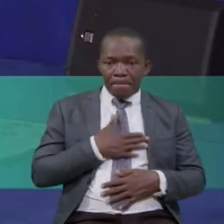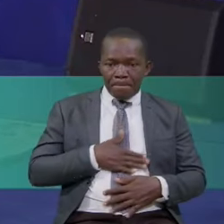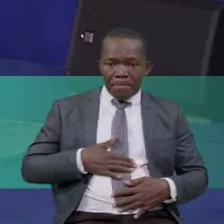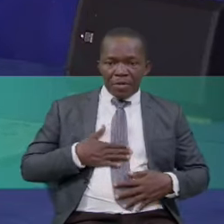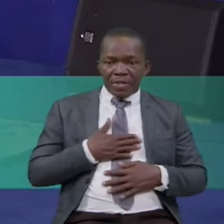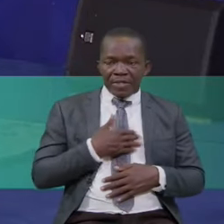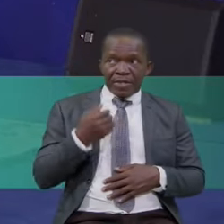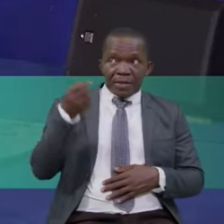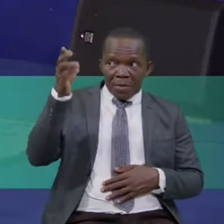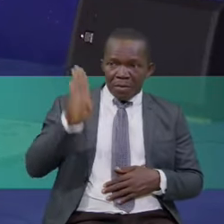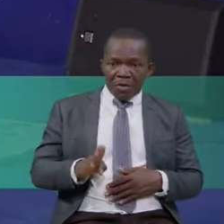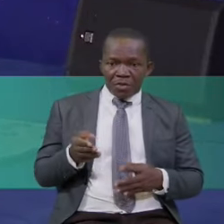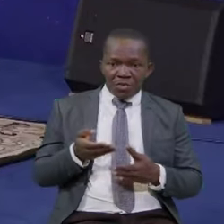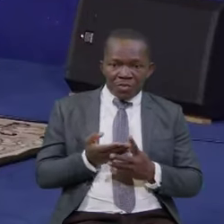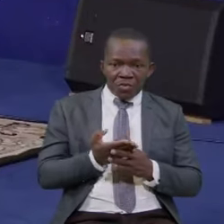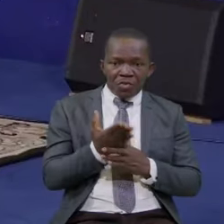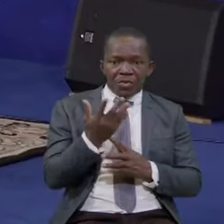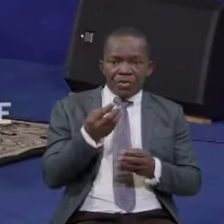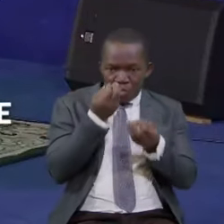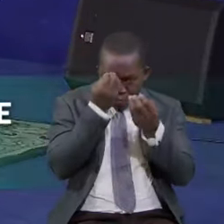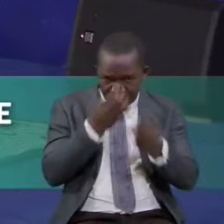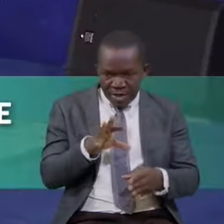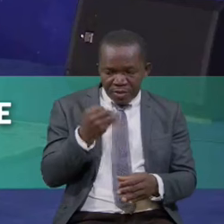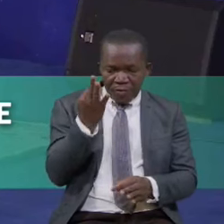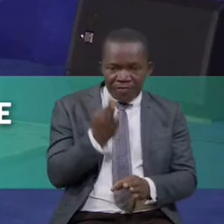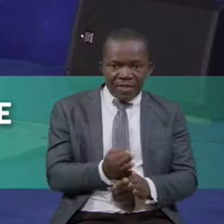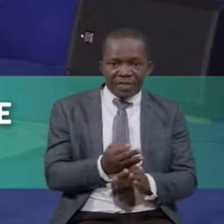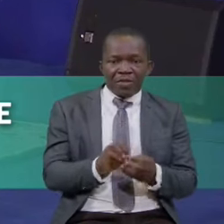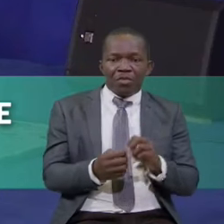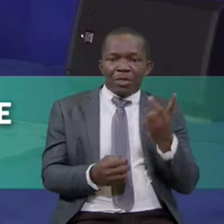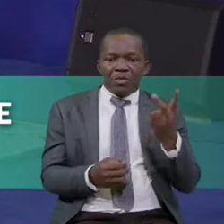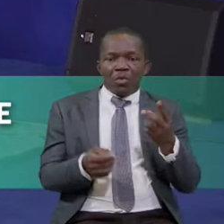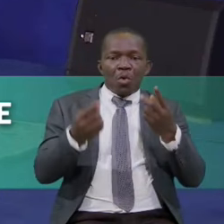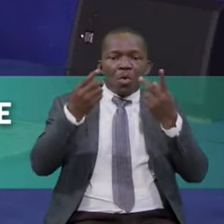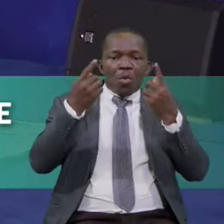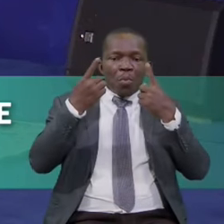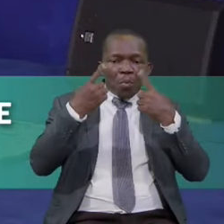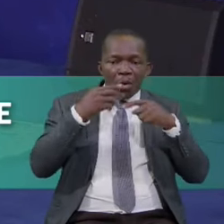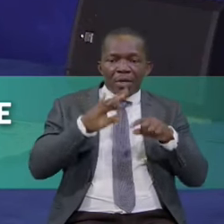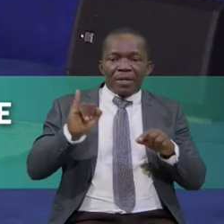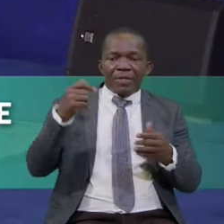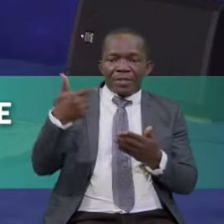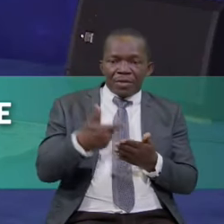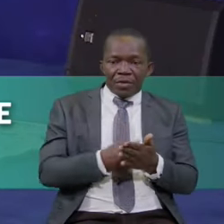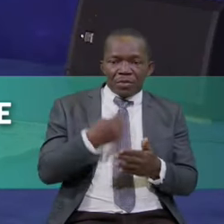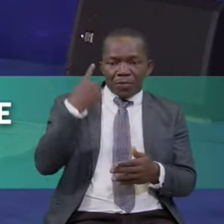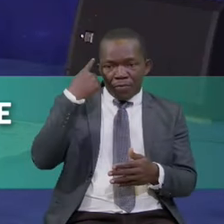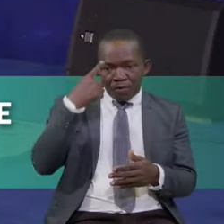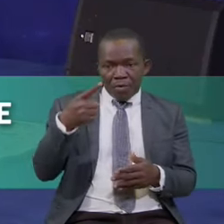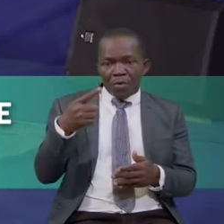foi deè élément proclamer l'évangile pour que les fidèles